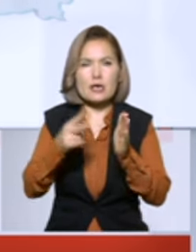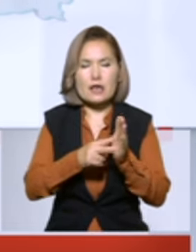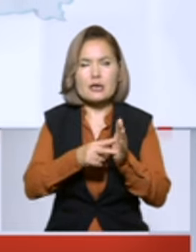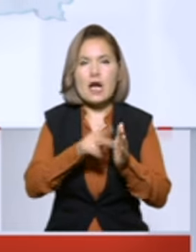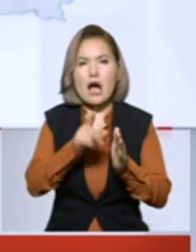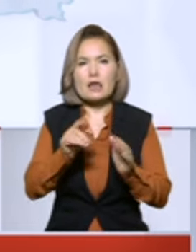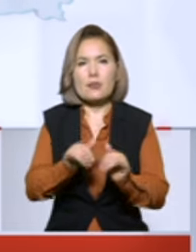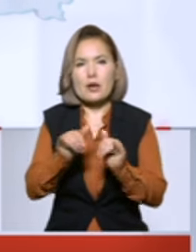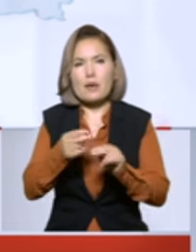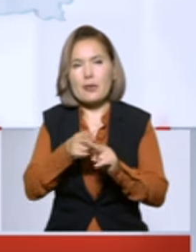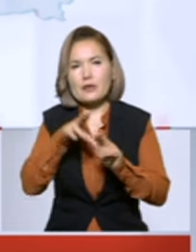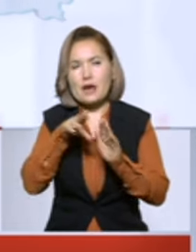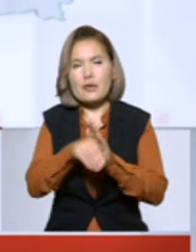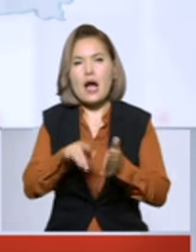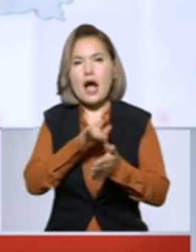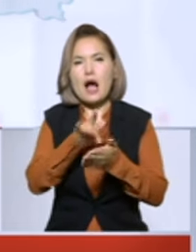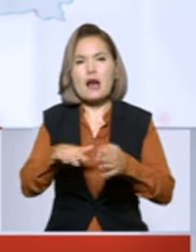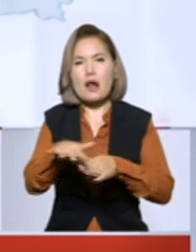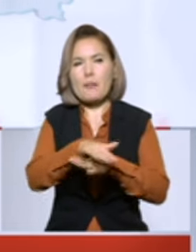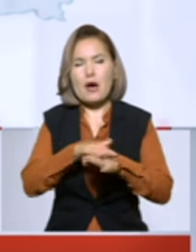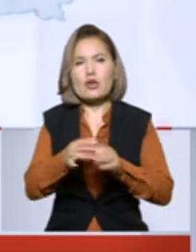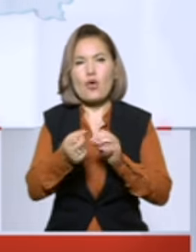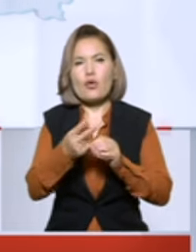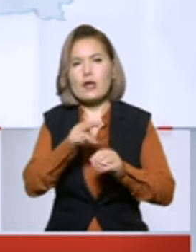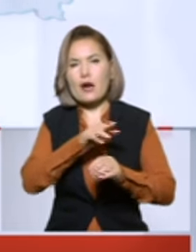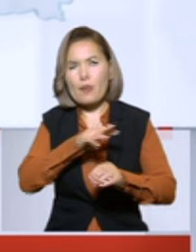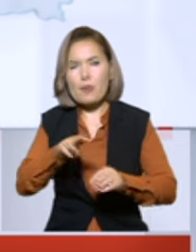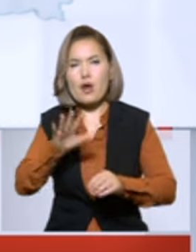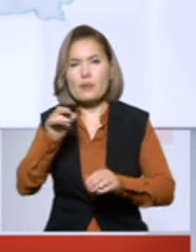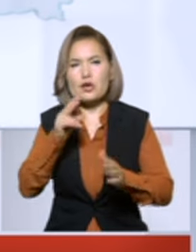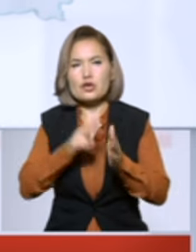20 159 770-ге жеткен. Оның ішінде қала тұрғындары